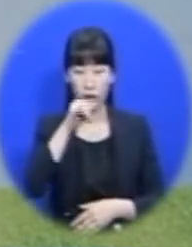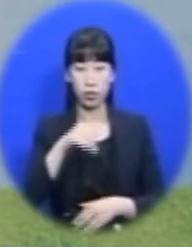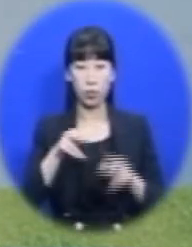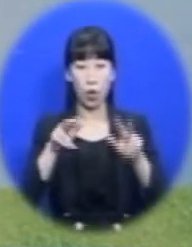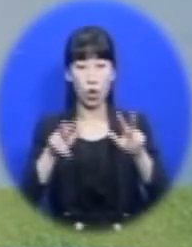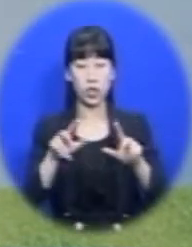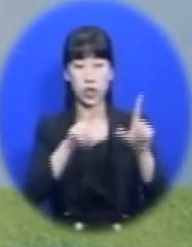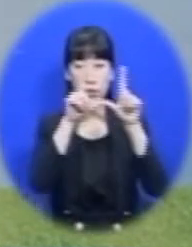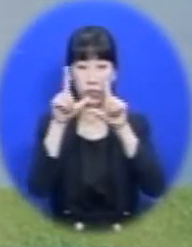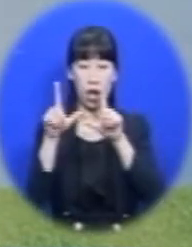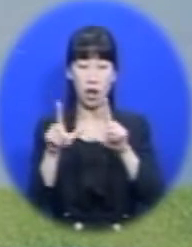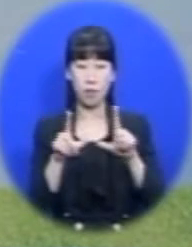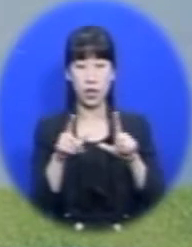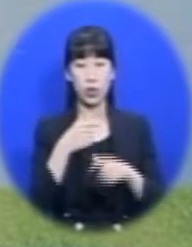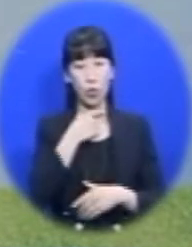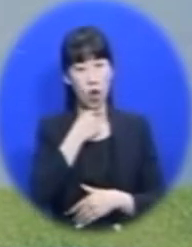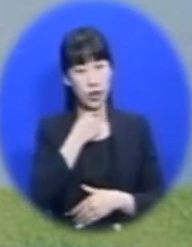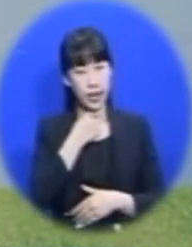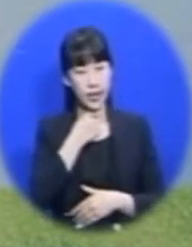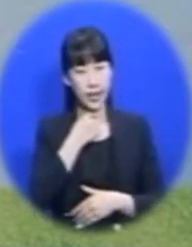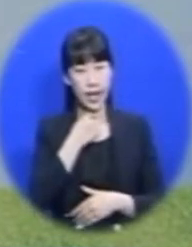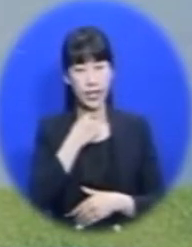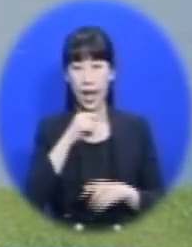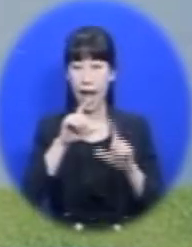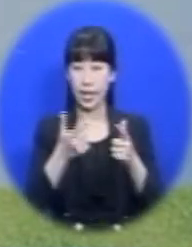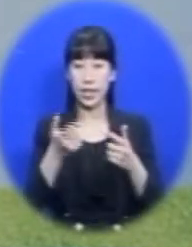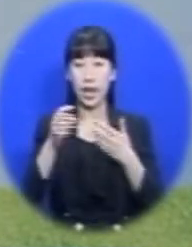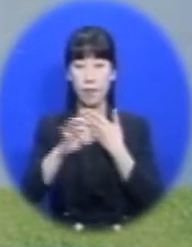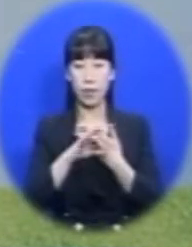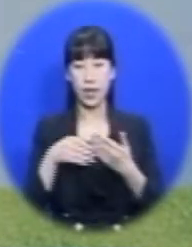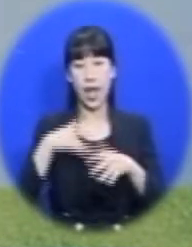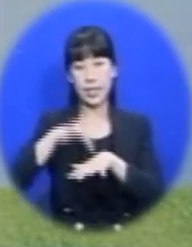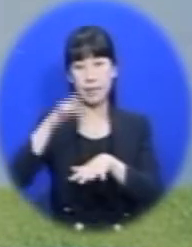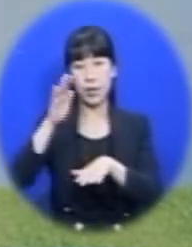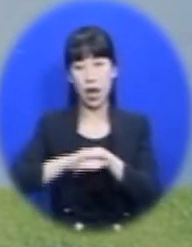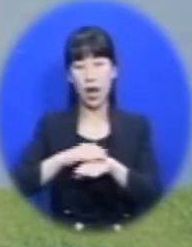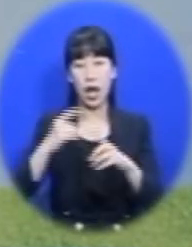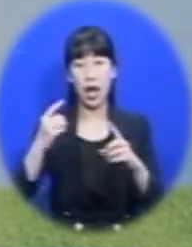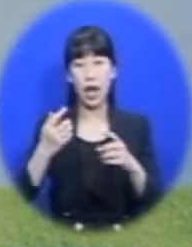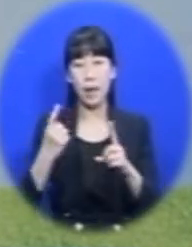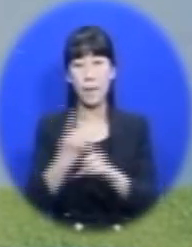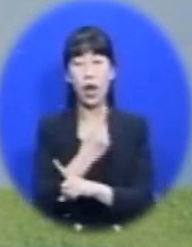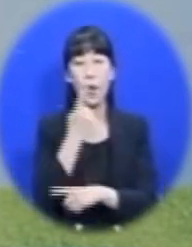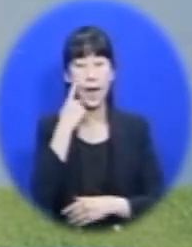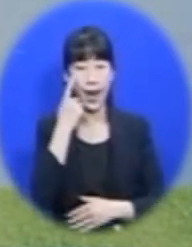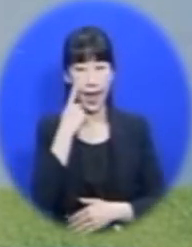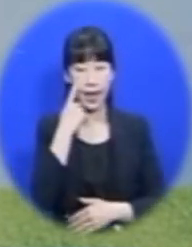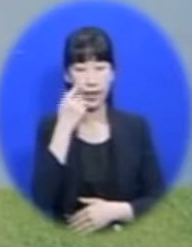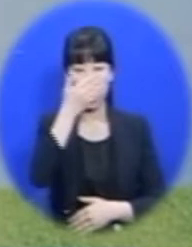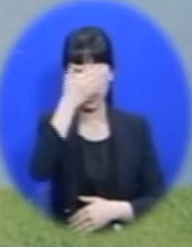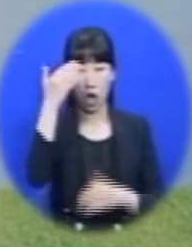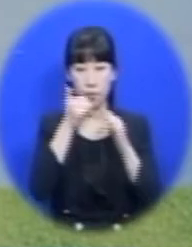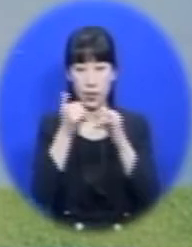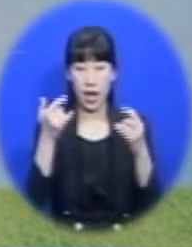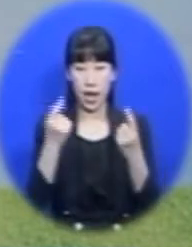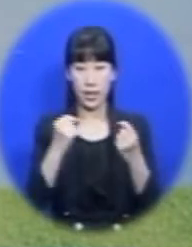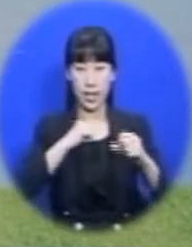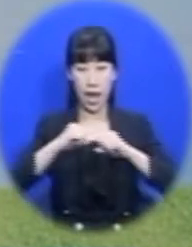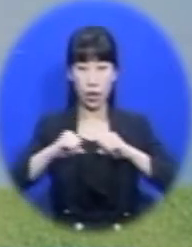자신이 원하는 것이 아니라면 자신을 지배하는 습관과 이별해보라. 젊은 사람처럼 행동하는 습관을